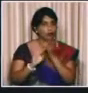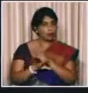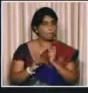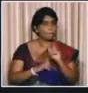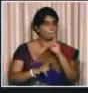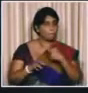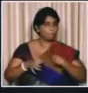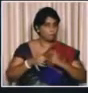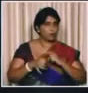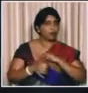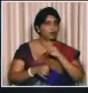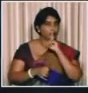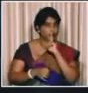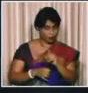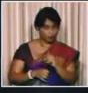මේ පාර්ලිමේන්තු ප්‍රශ්නයක් ඇහුවා